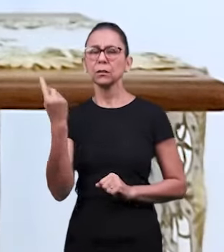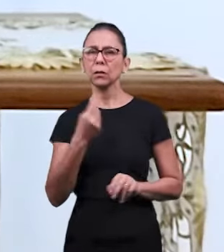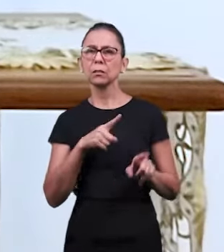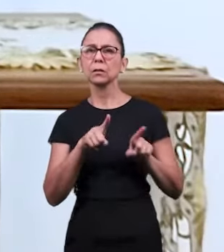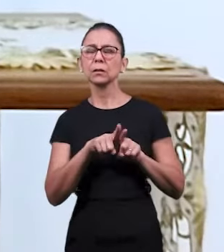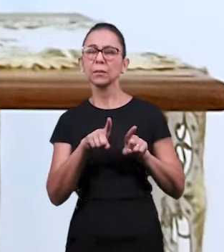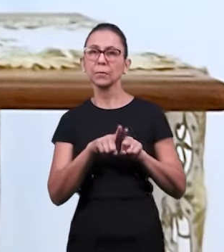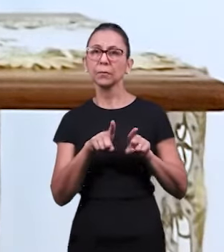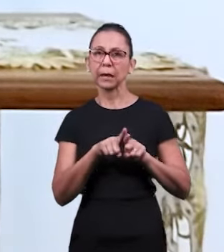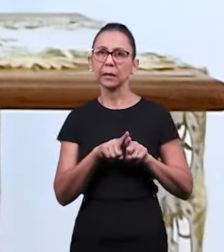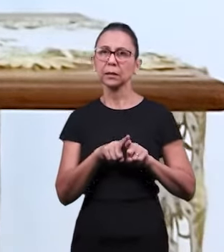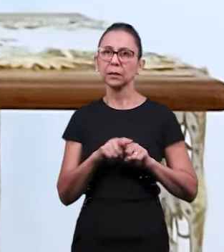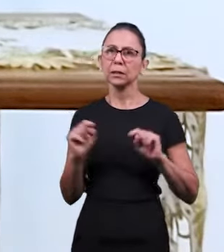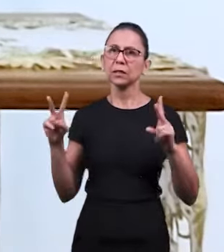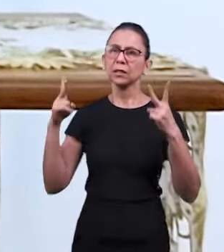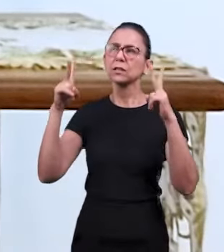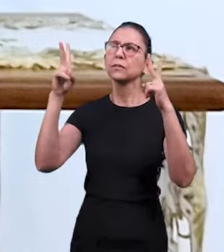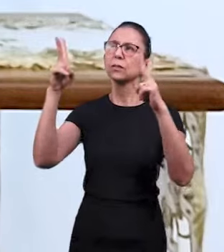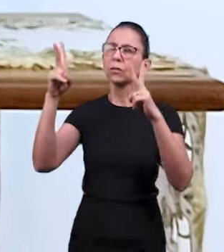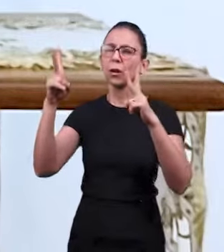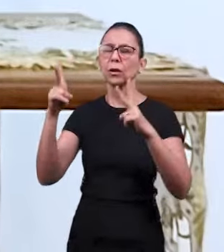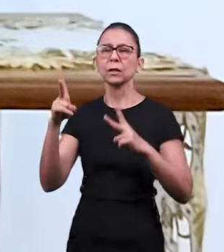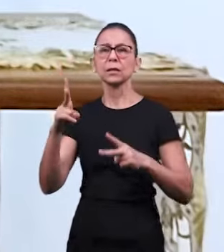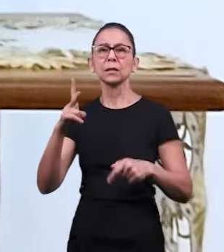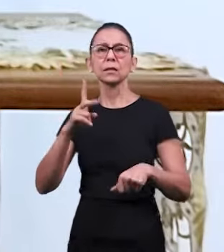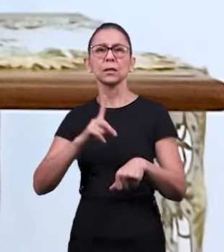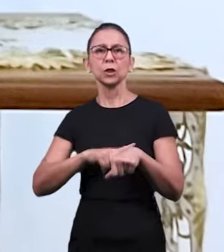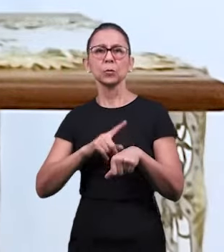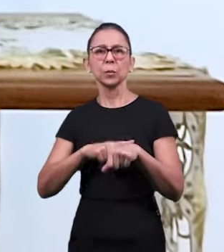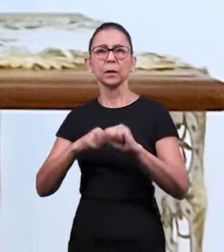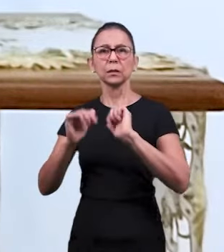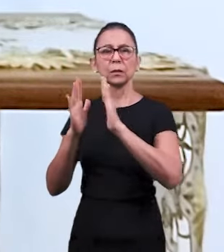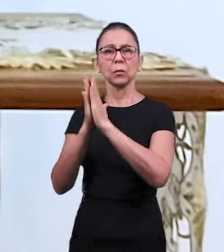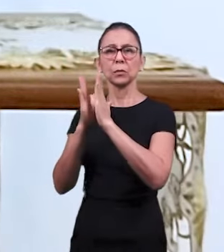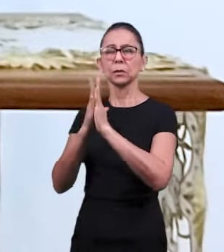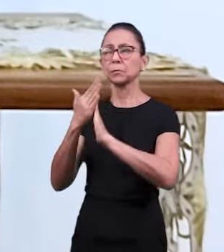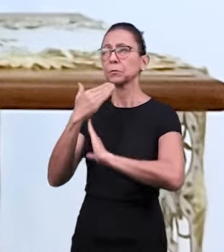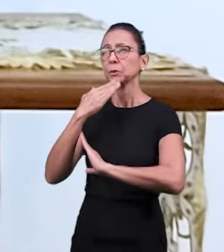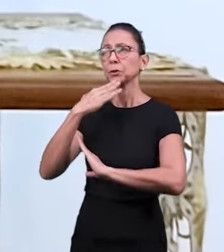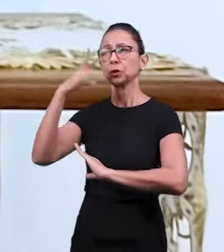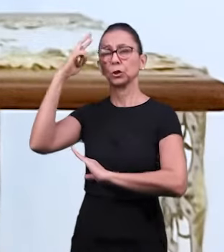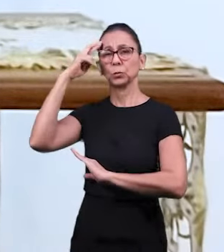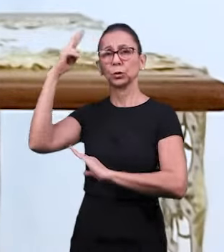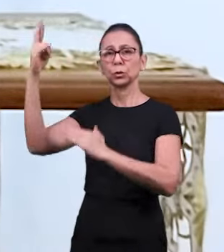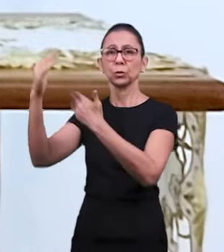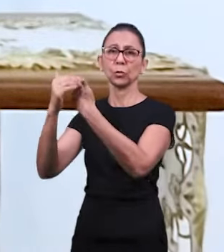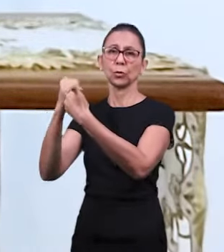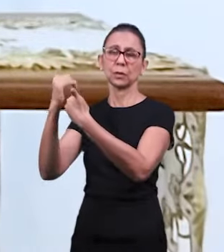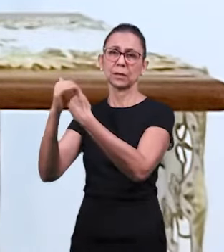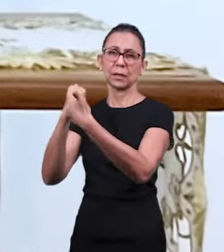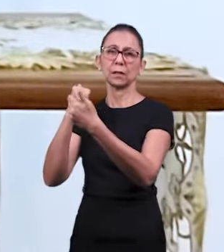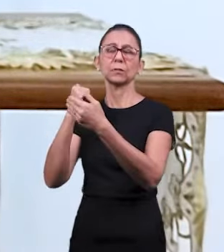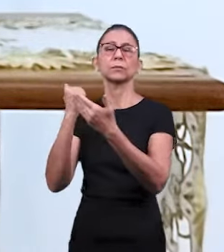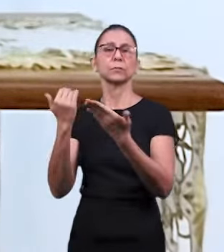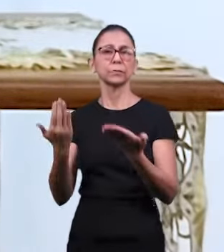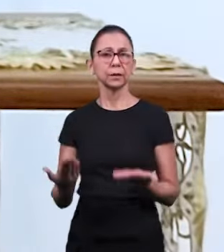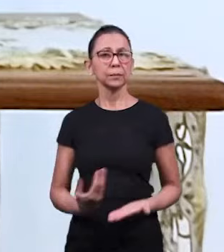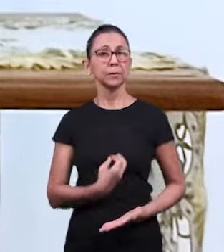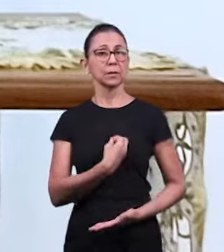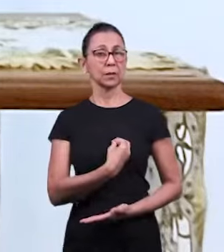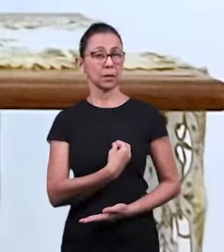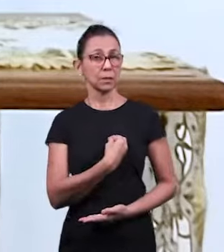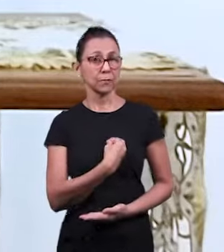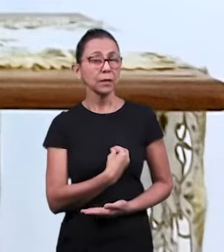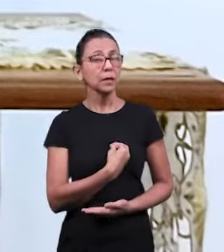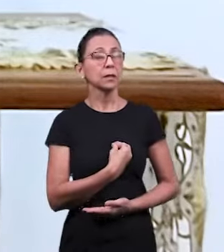они даются нам, потому что мы ищем воли Господней в нашей жизни. Мы